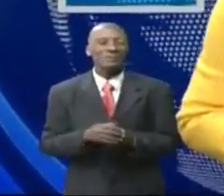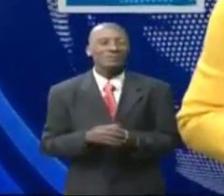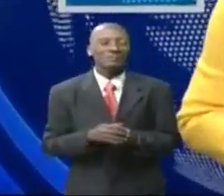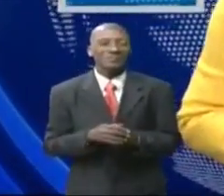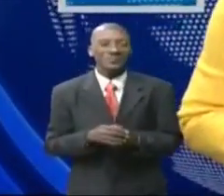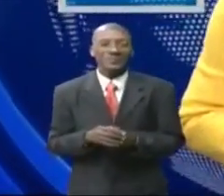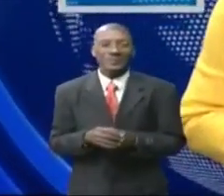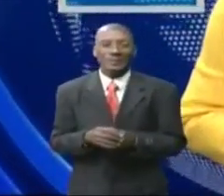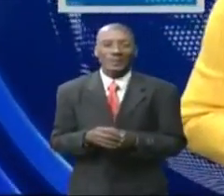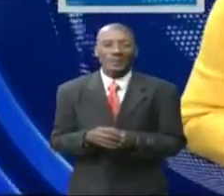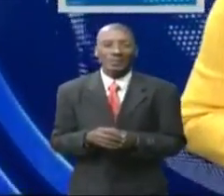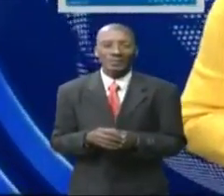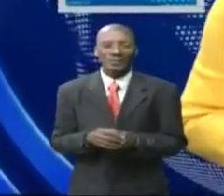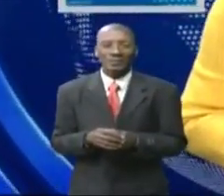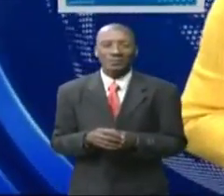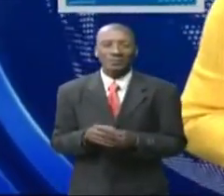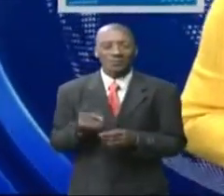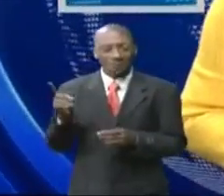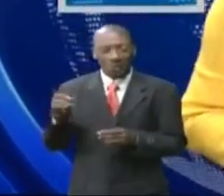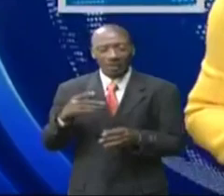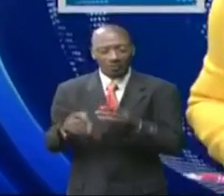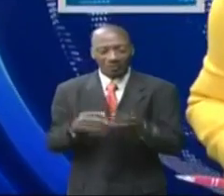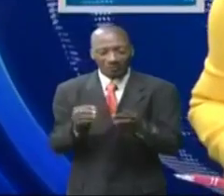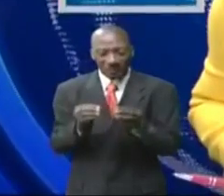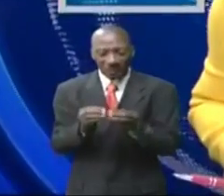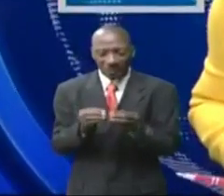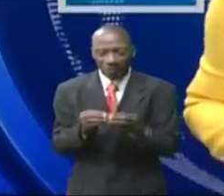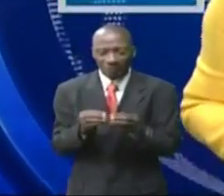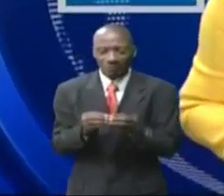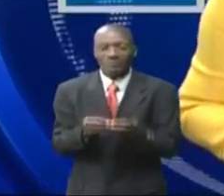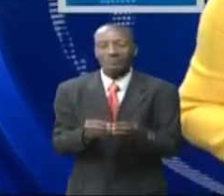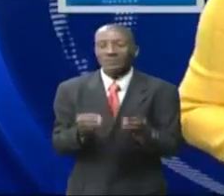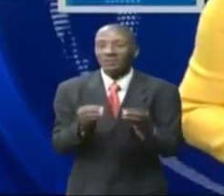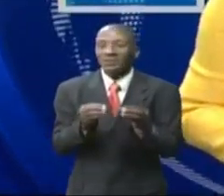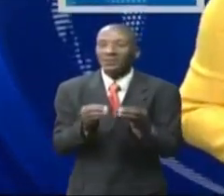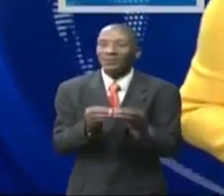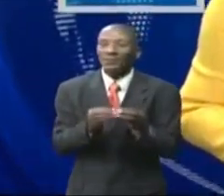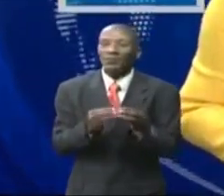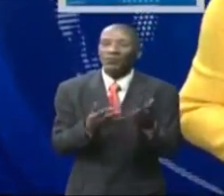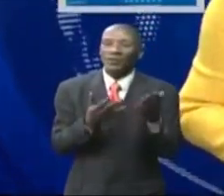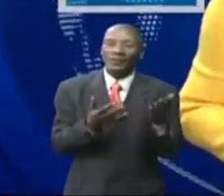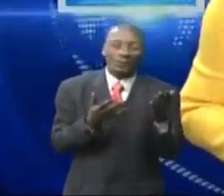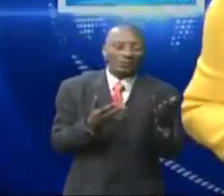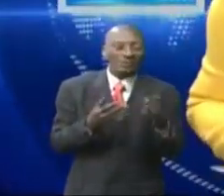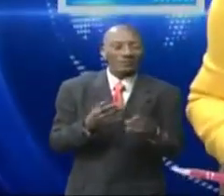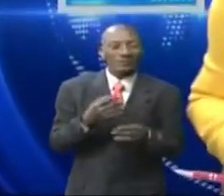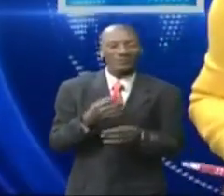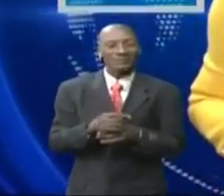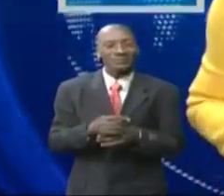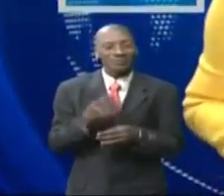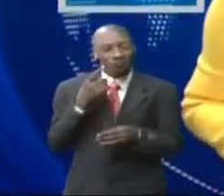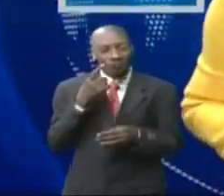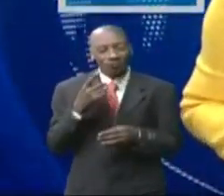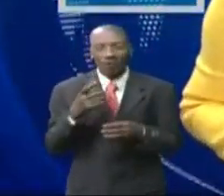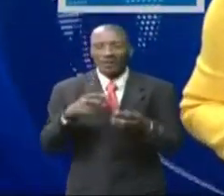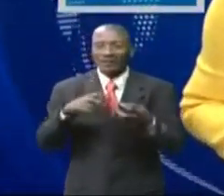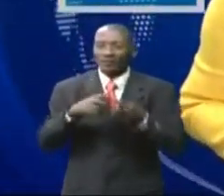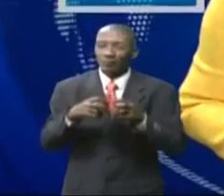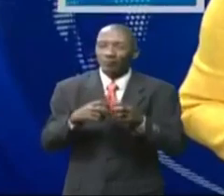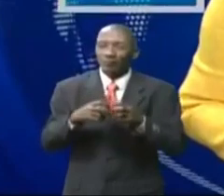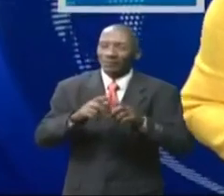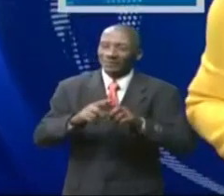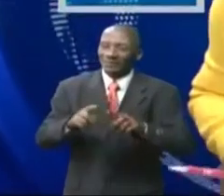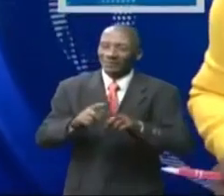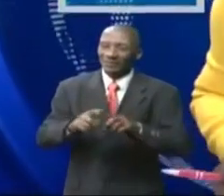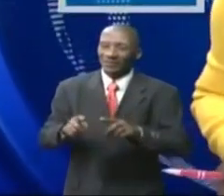l'Agence congolaise de promotion immobilière a inspecté les sites où seront érigés les 10 logements. Les gouverneurs provinciaux